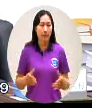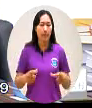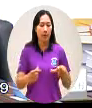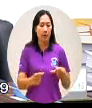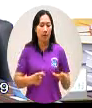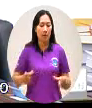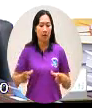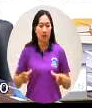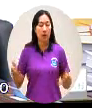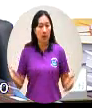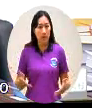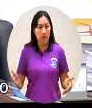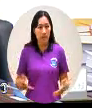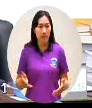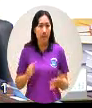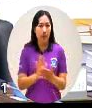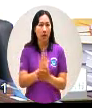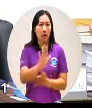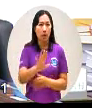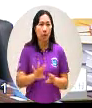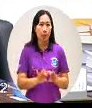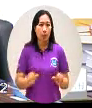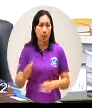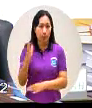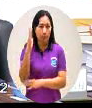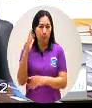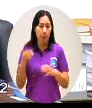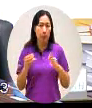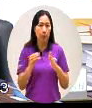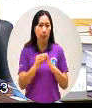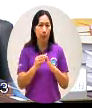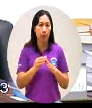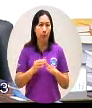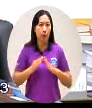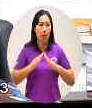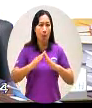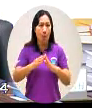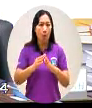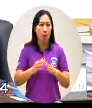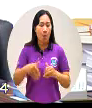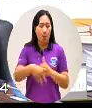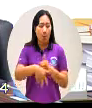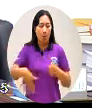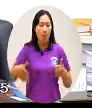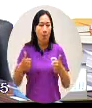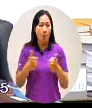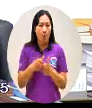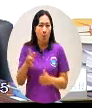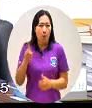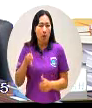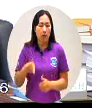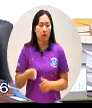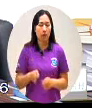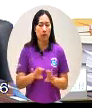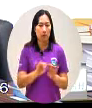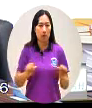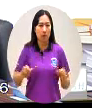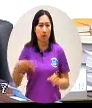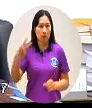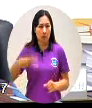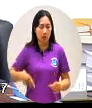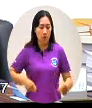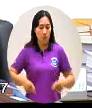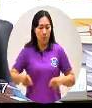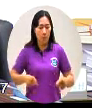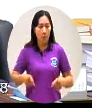辟，未来地震局都委会要来透过市地中位也好。透过地